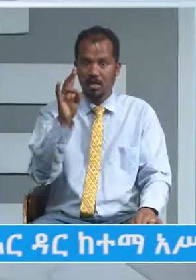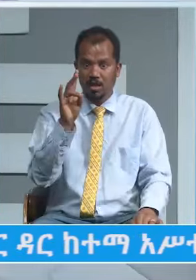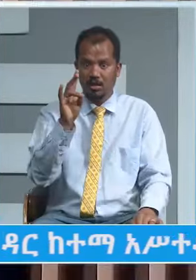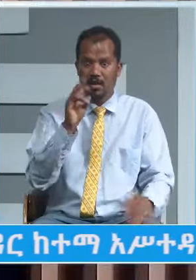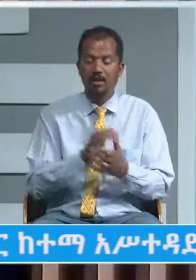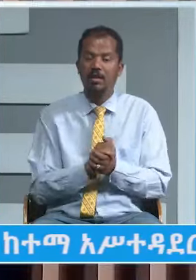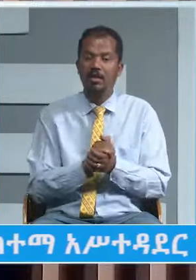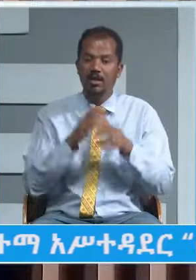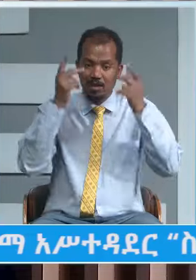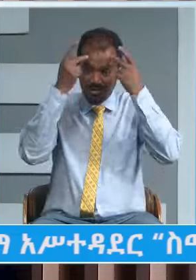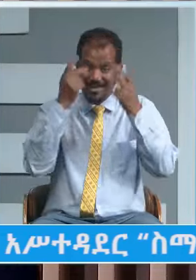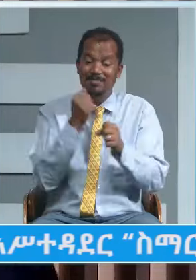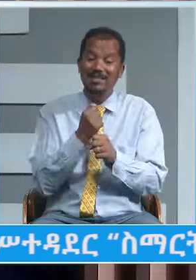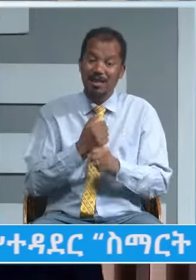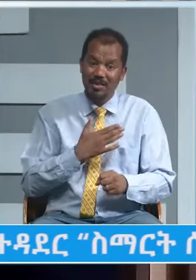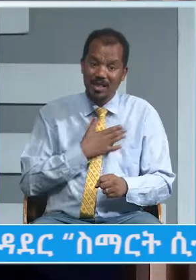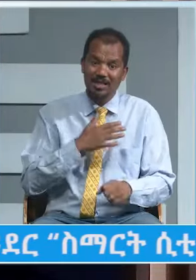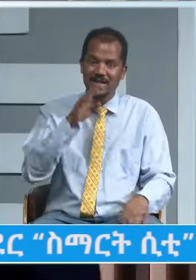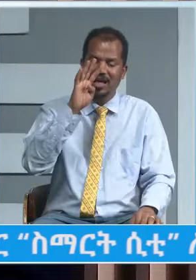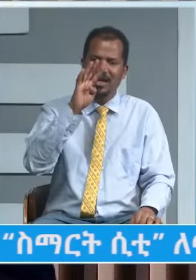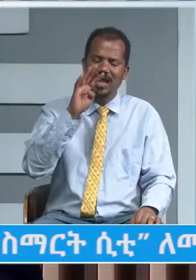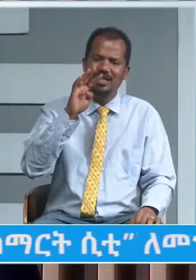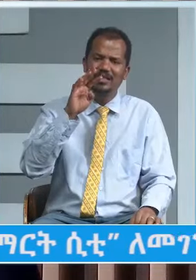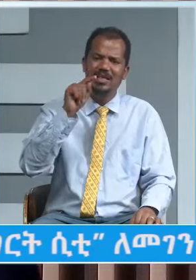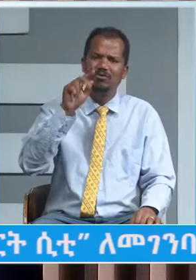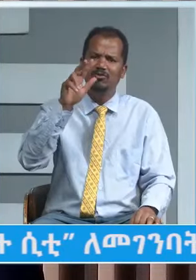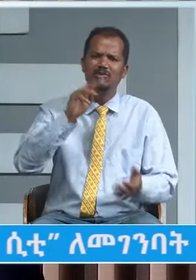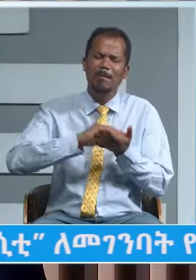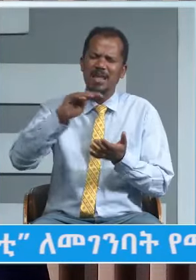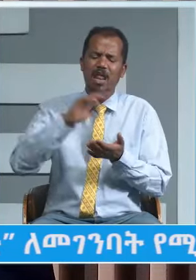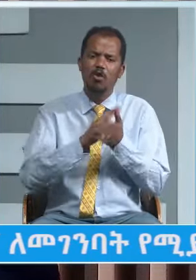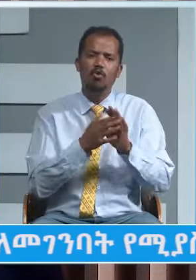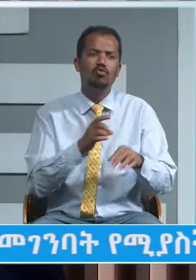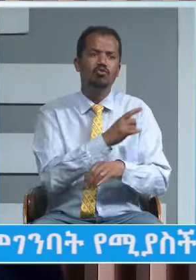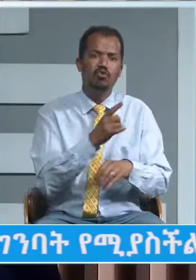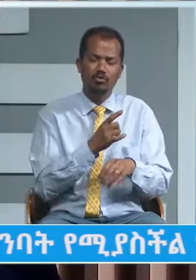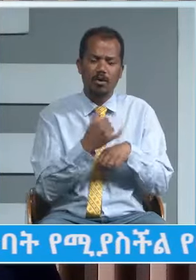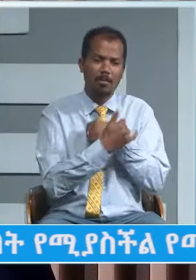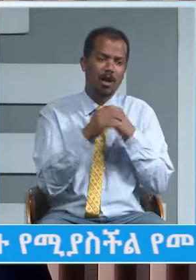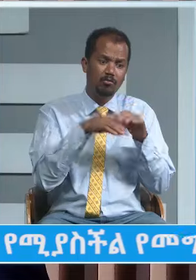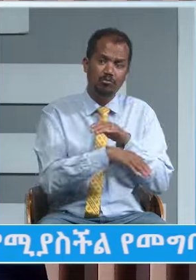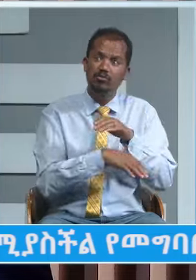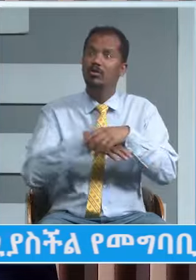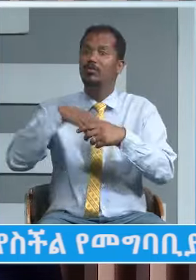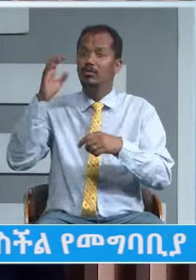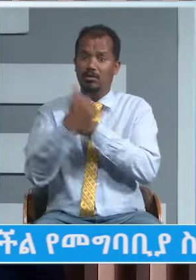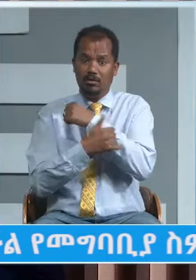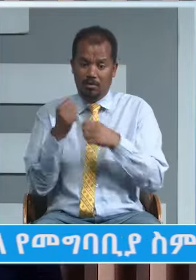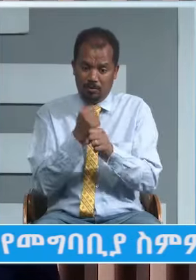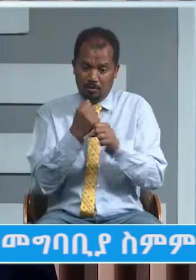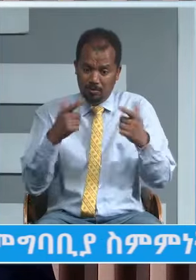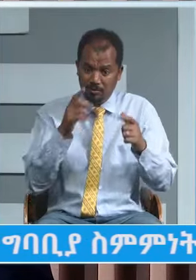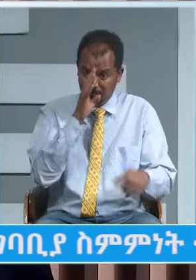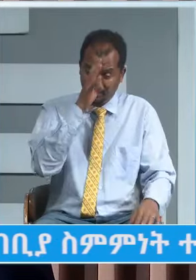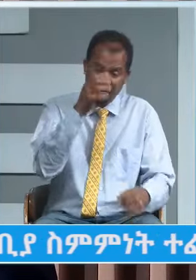በ2017ም እንደ ሚኒስቴር መስሪያ ቤታችን ከ4.3 ሚሊዮን በላይ ለሚሆኑ ዜጎች በሀገር ውስጥና በውጭ ሀገር የስራ ዕድል